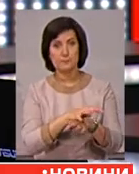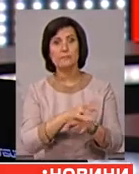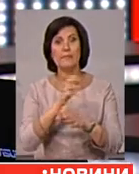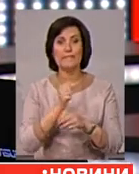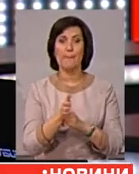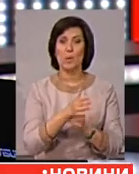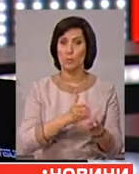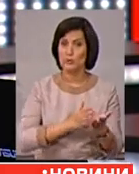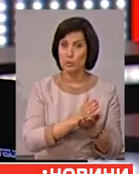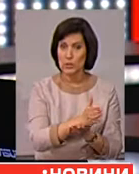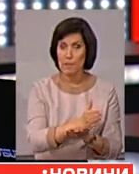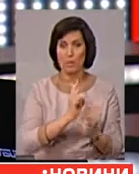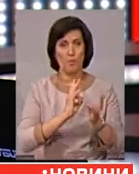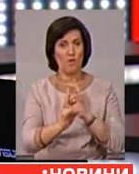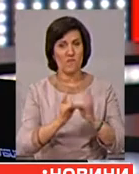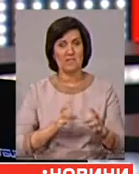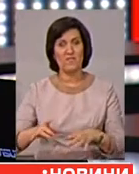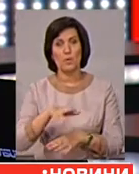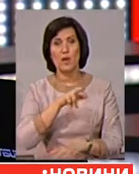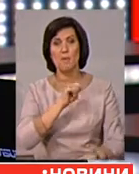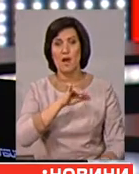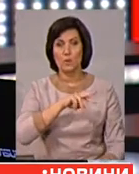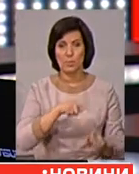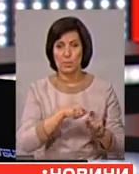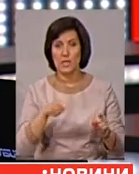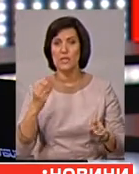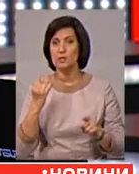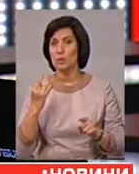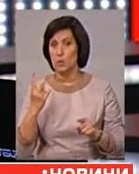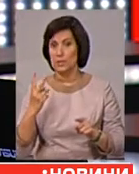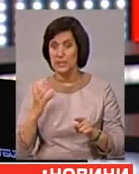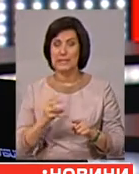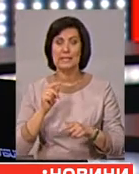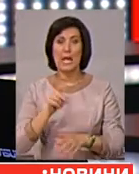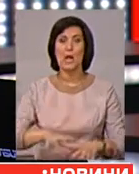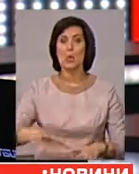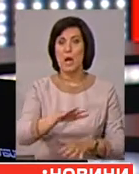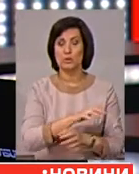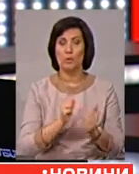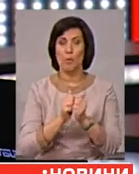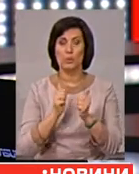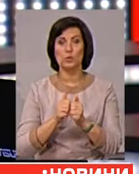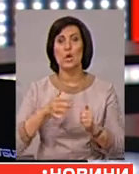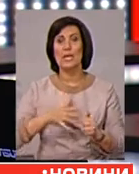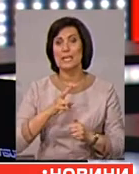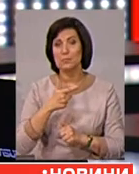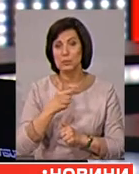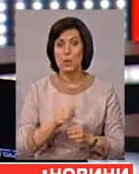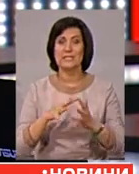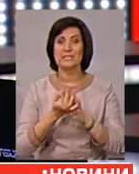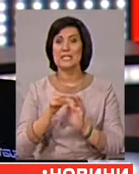На Маріупольському напрямку провокації були в районі Павлополя-Широкиного, на Луганському – поблизу Кримського, Станиці Луганської